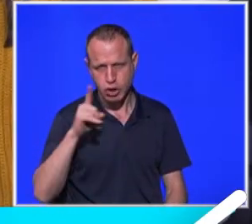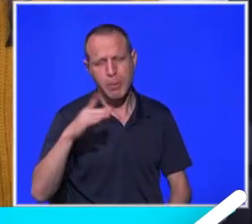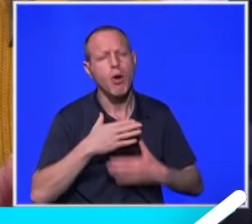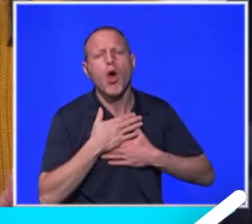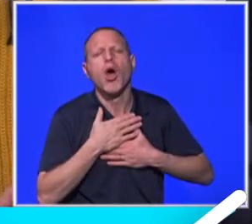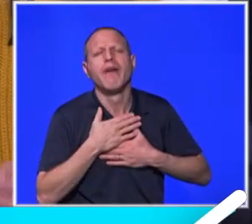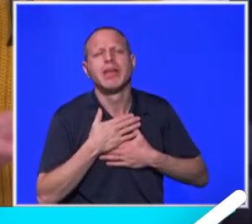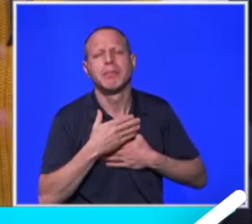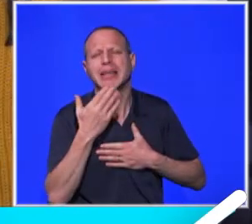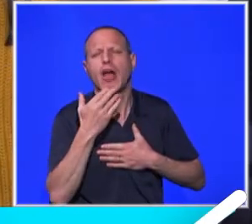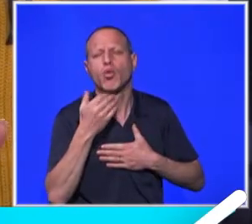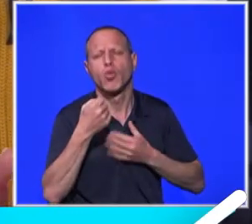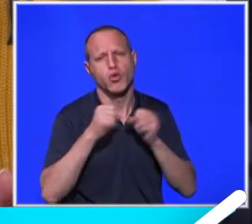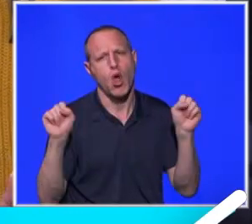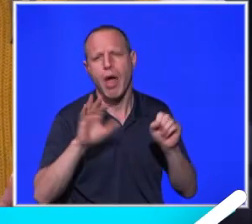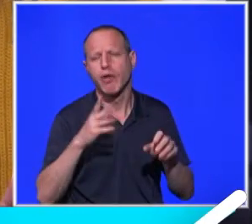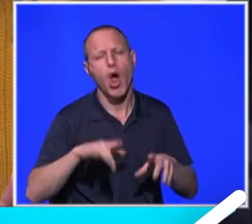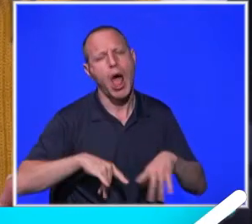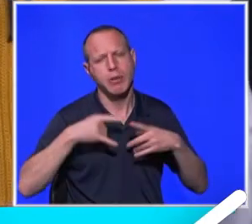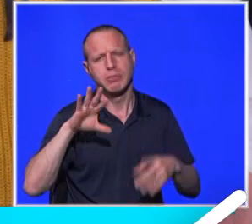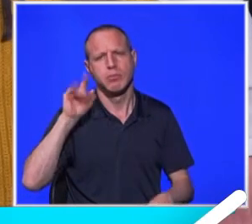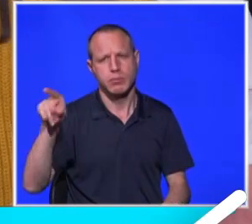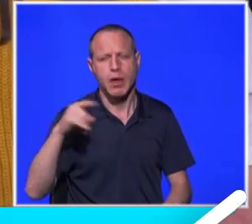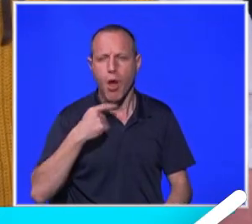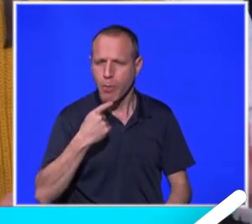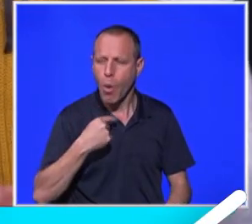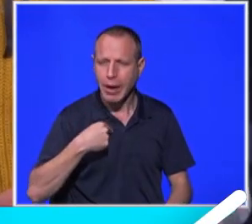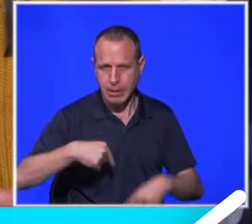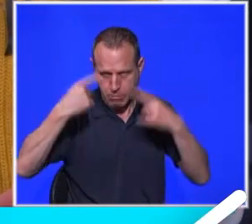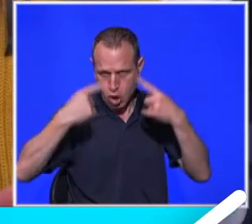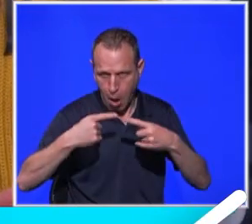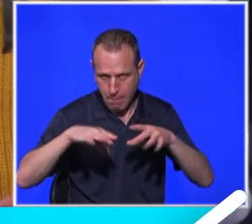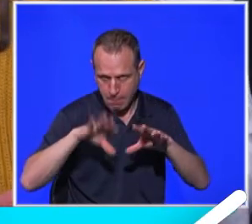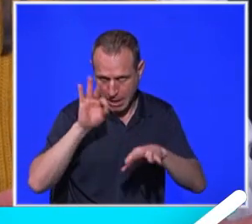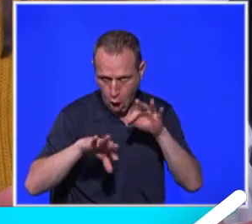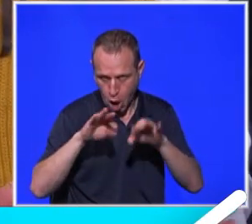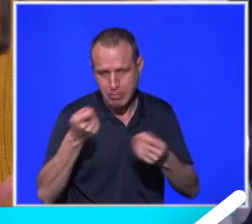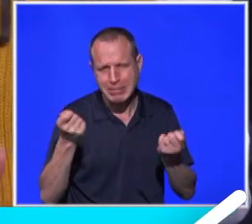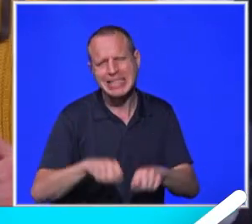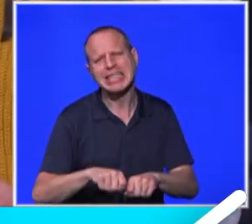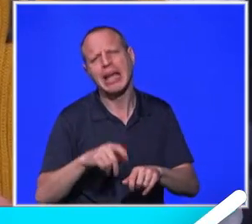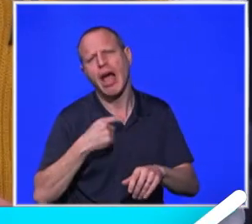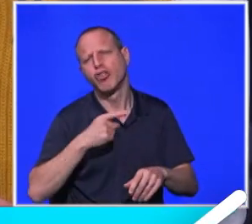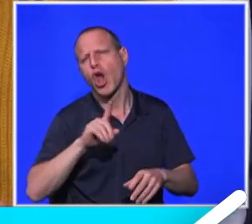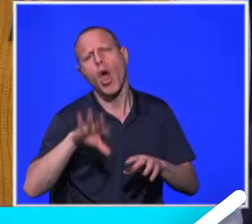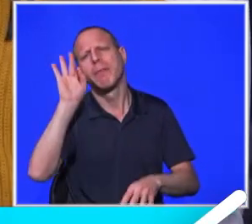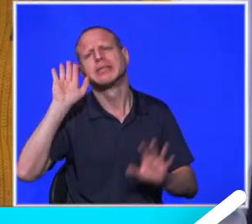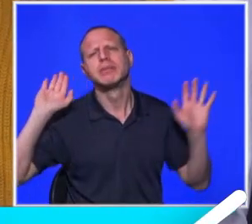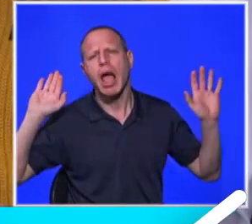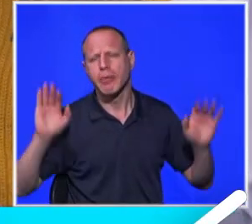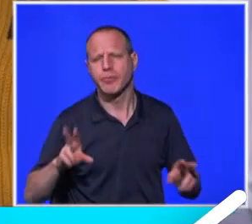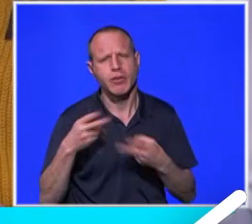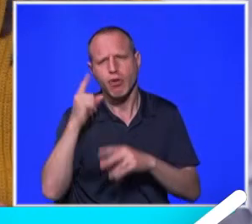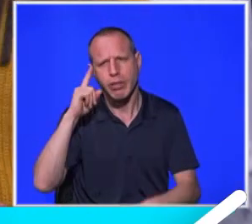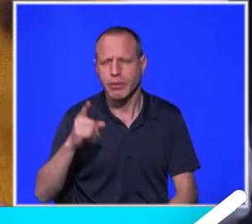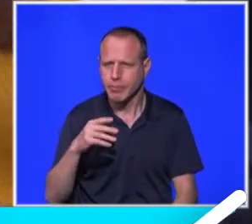של יהדות התורה, וכל החיים שלהם הצביעו ג', אמרו לי, אני ביום הבחירות בסגר, לא מצביע. אז אי אפשר לדעת. אבל אתם ברצון,